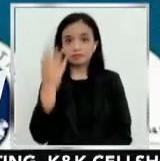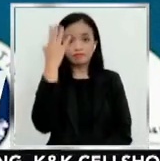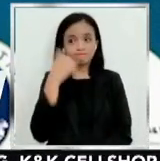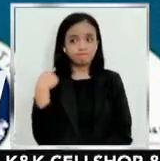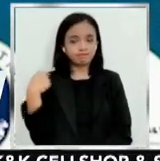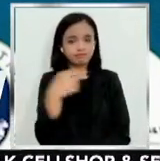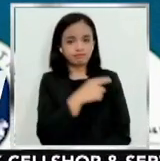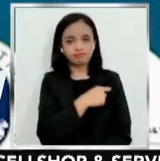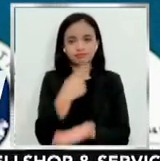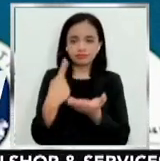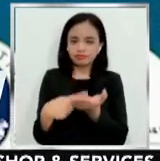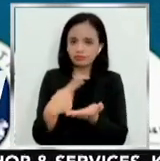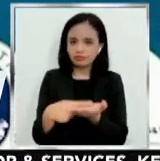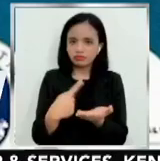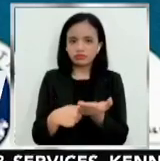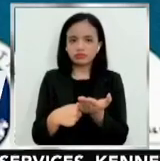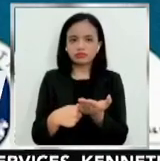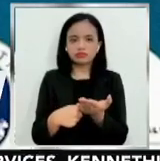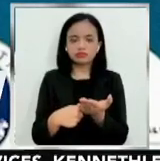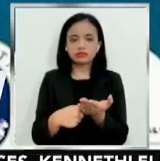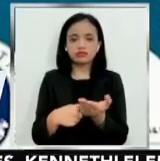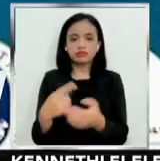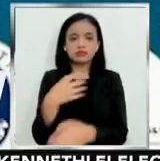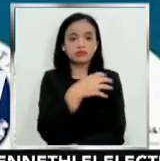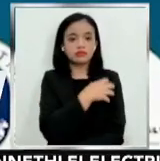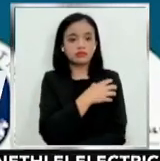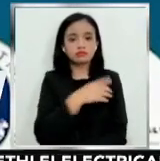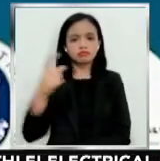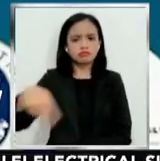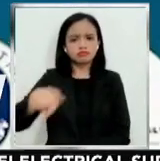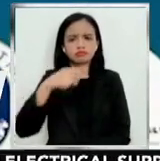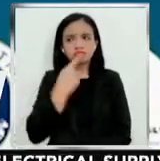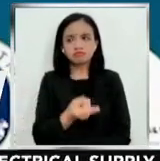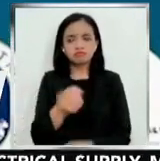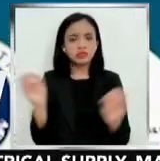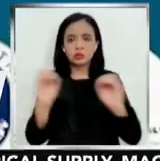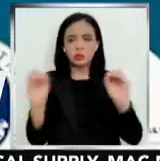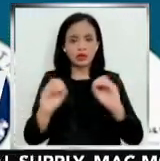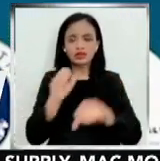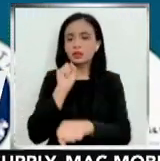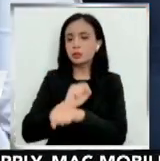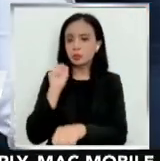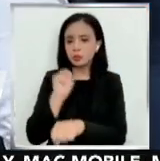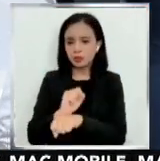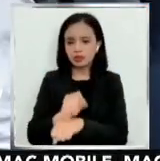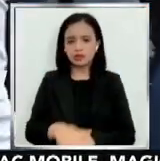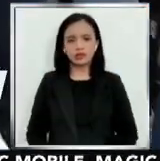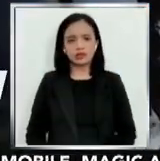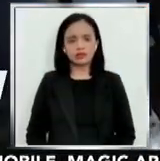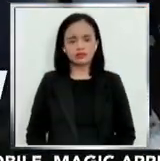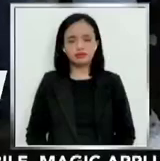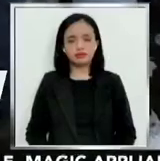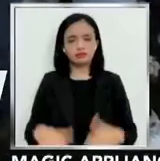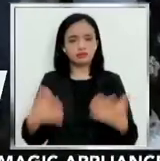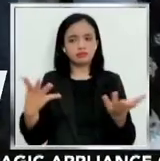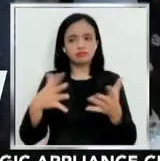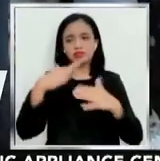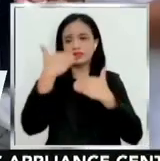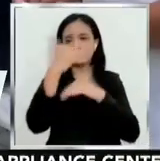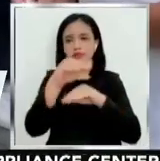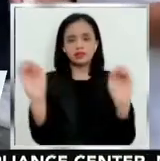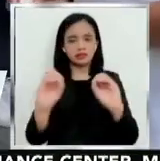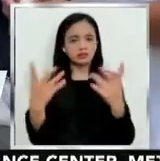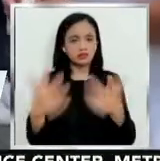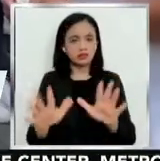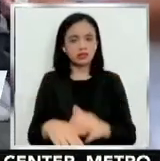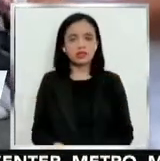mga otoridad dito, sinabi nila wala ng trabaho, parang naubos na yung kwota. Nagpasaklolo rin sa